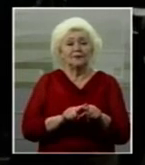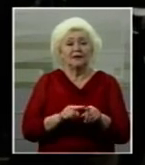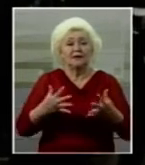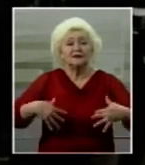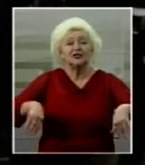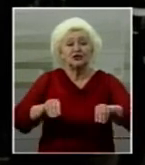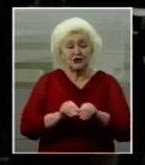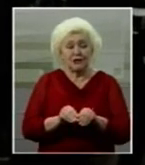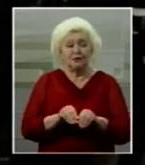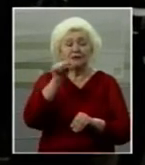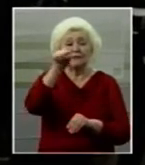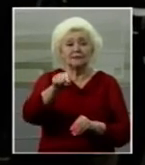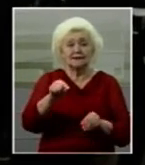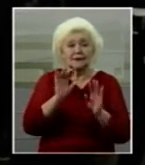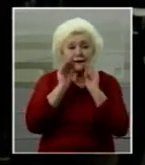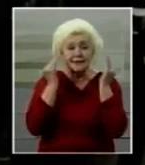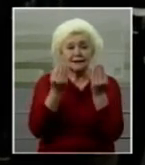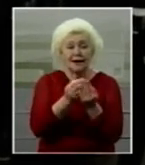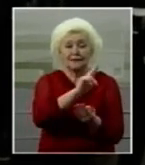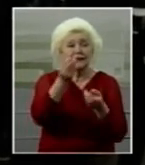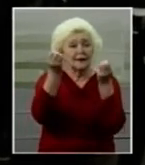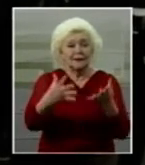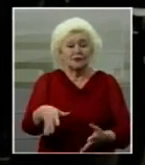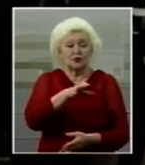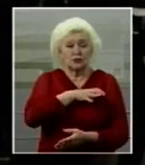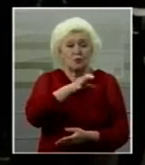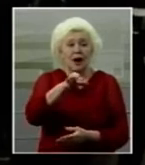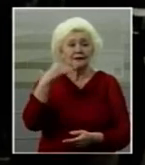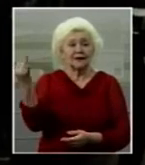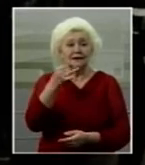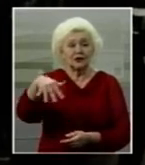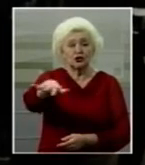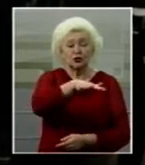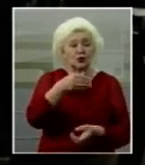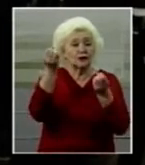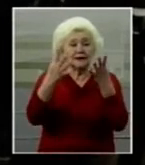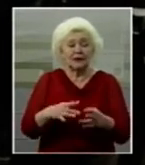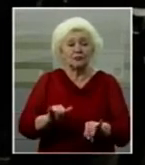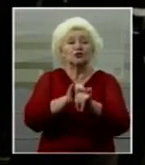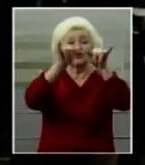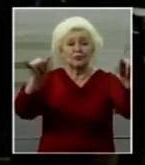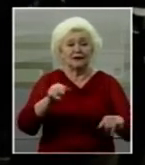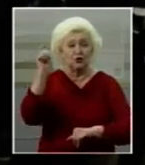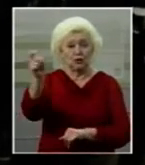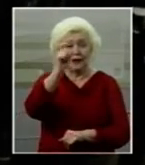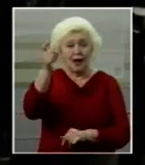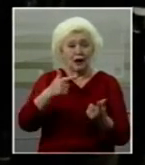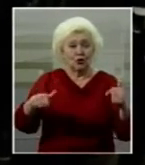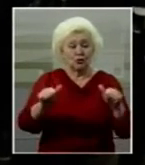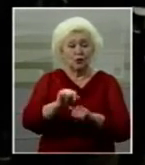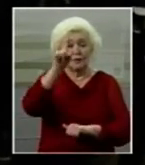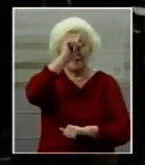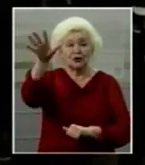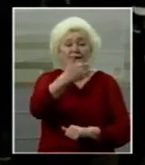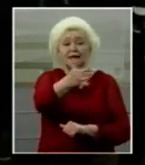Це сім'ї. Це клани, які не просто збагатили історію краю, не просто примножили економіку, а вони прославили